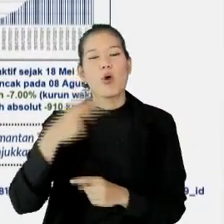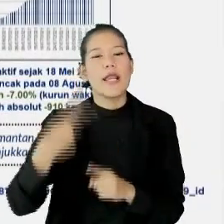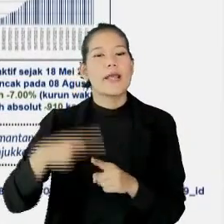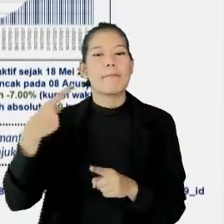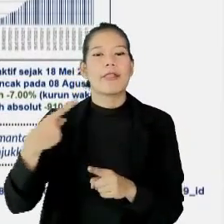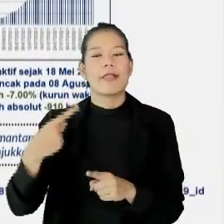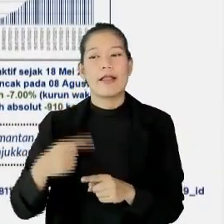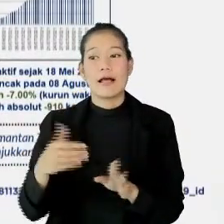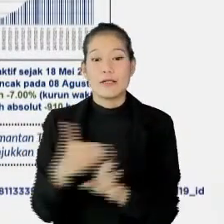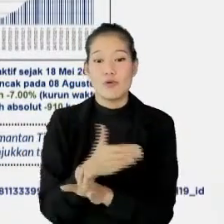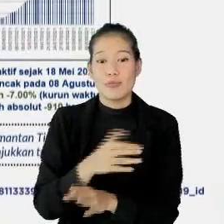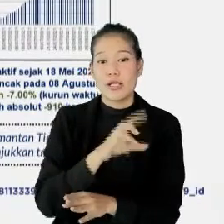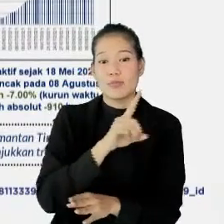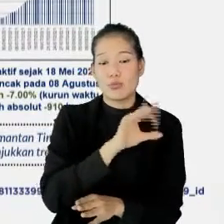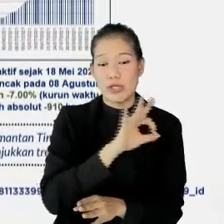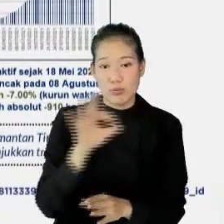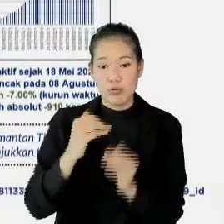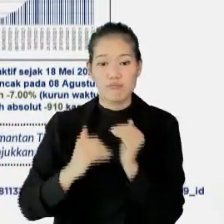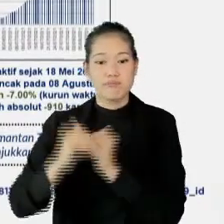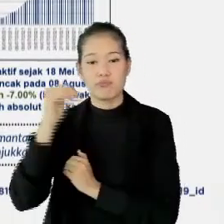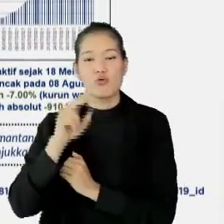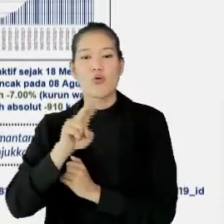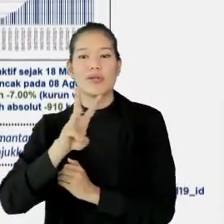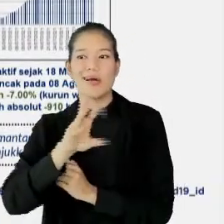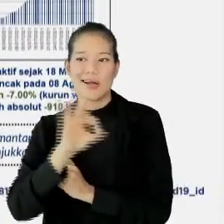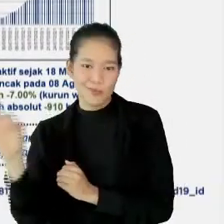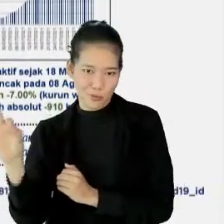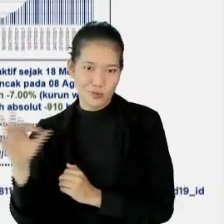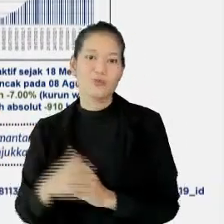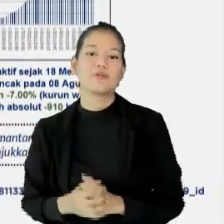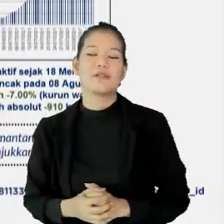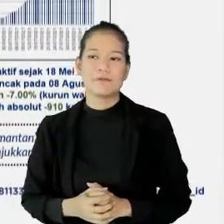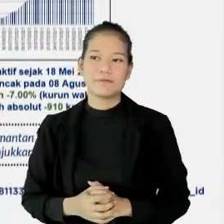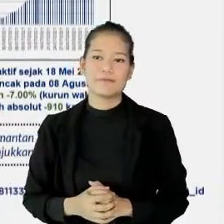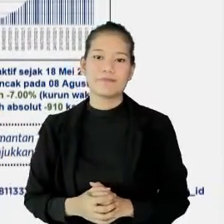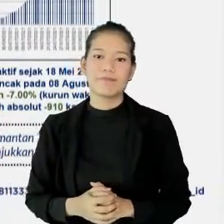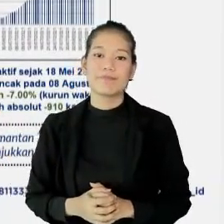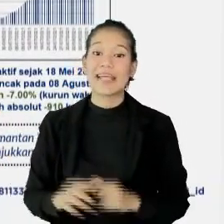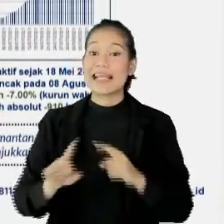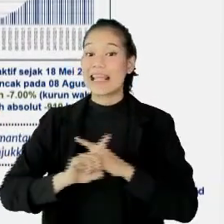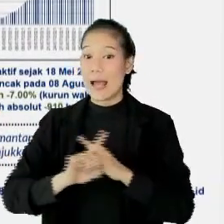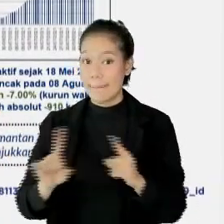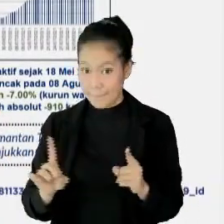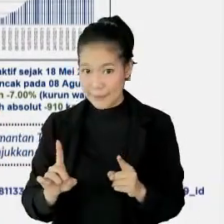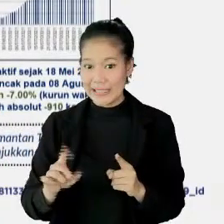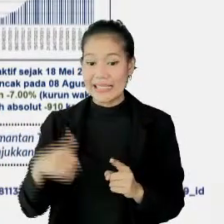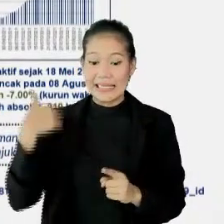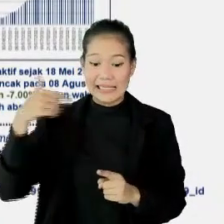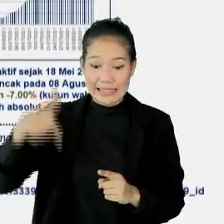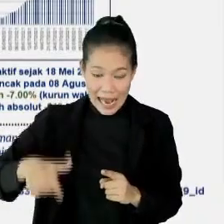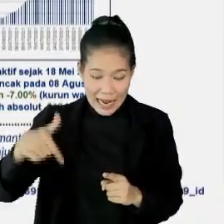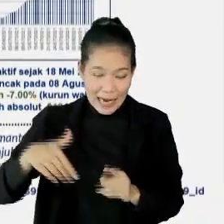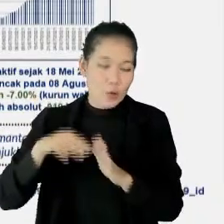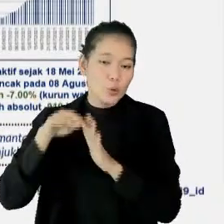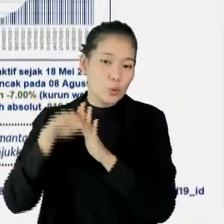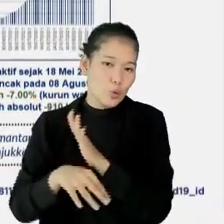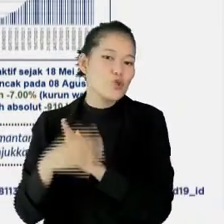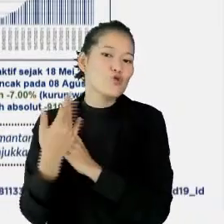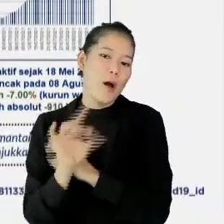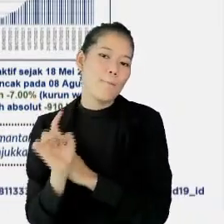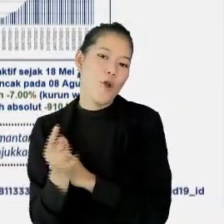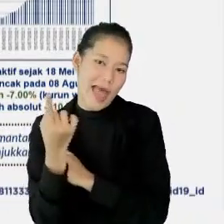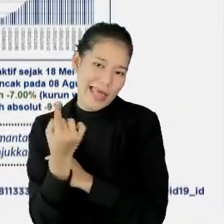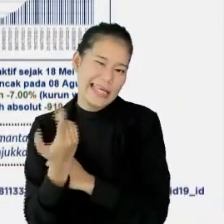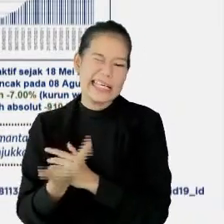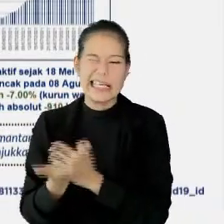Yang sebelumnya 1.000 naik jadi 23.000 gitu ya, naik jadi 23.000, tapi sudah mulai terjadi penurunan kurang